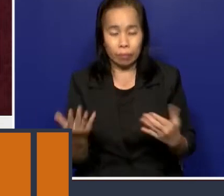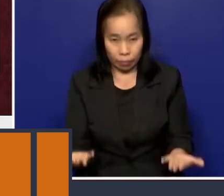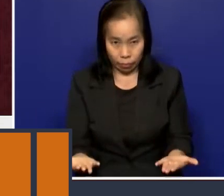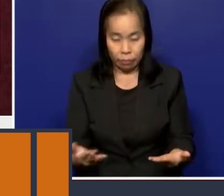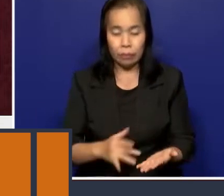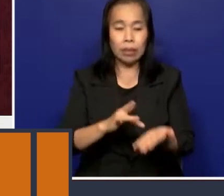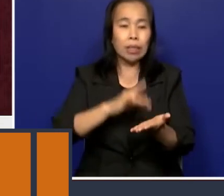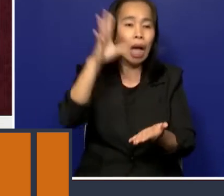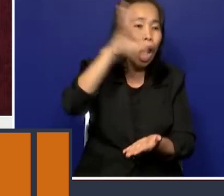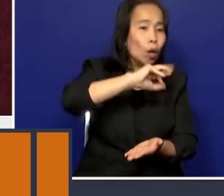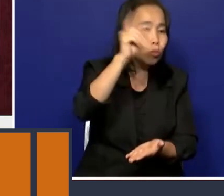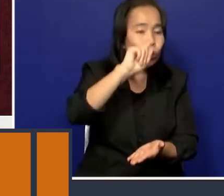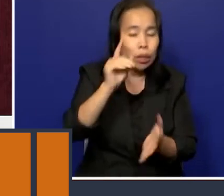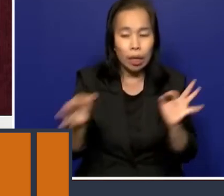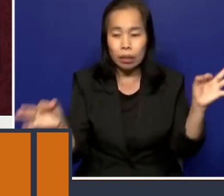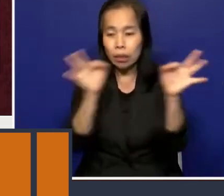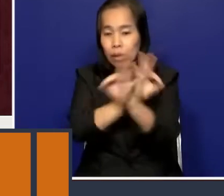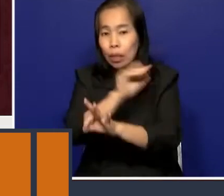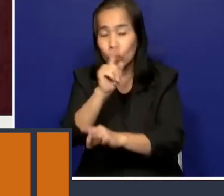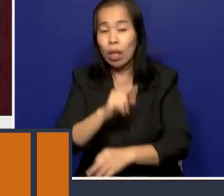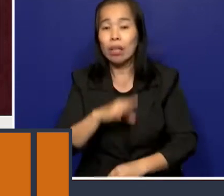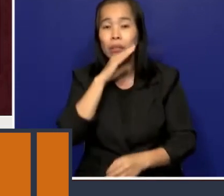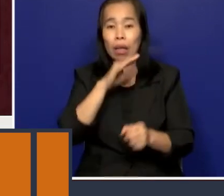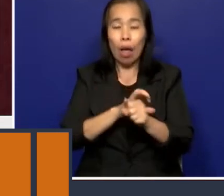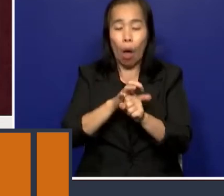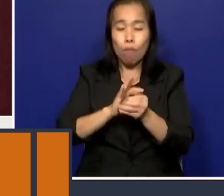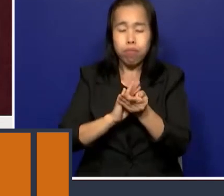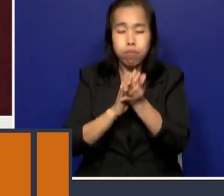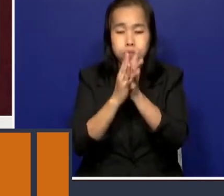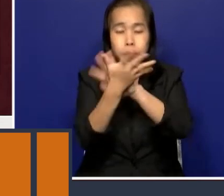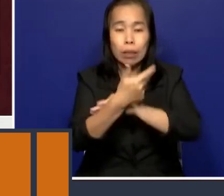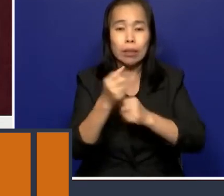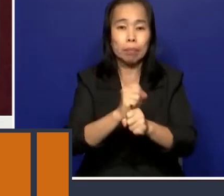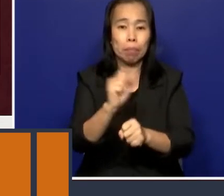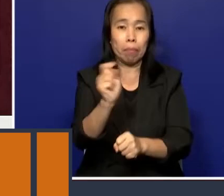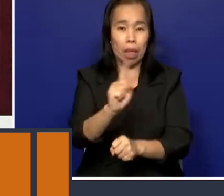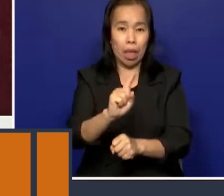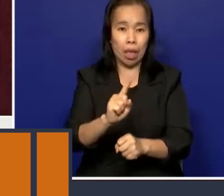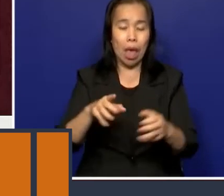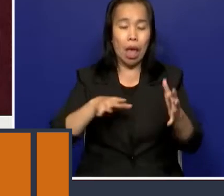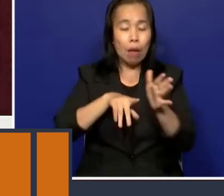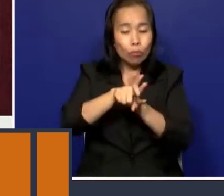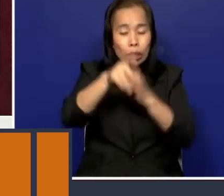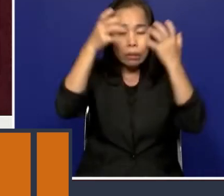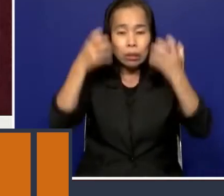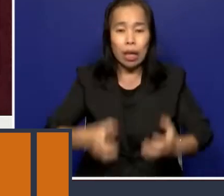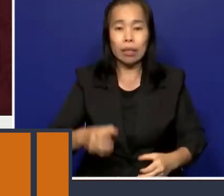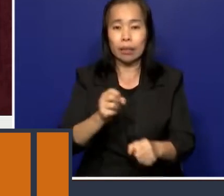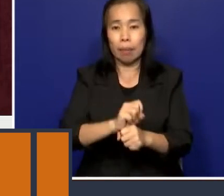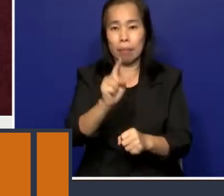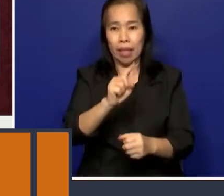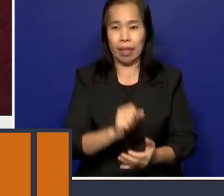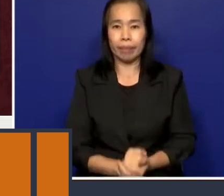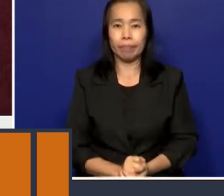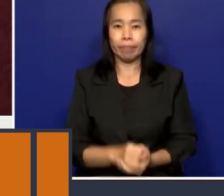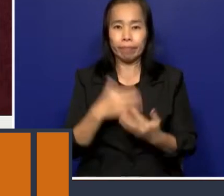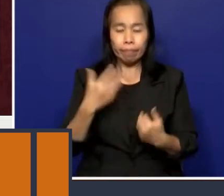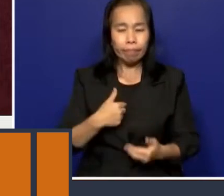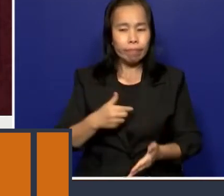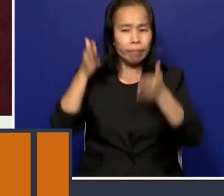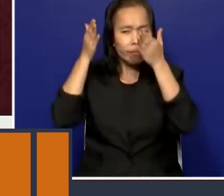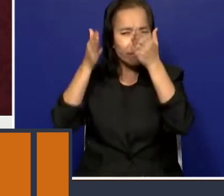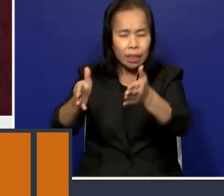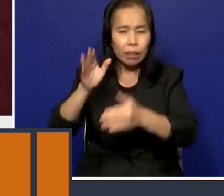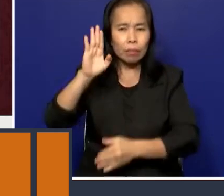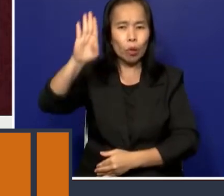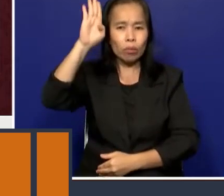แต่วัวคซีนตัไมาทดแทนเกิดเชื้อกเชื้อกลายพันายพันธแลแล้ว้จะทำยัไและแล้วครับปัญหาจากการแทงหวยไปที่ AstraZenecaเจ้าเด